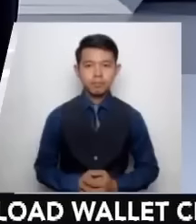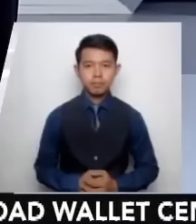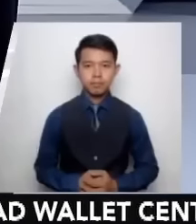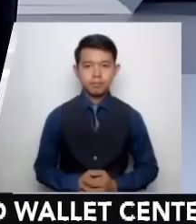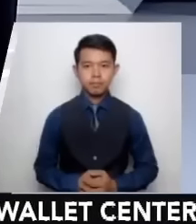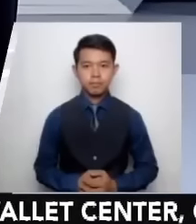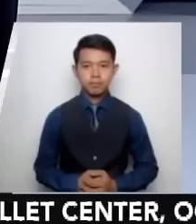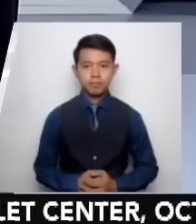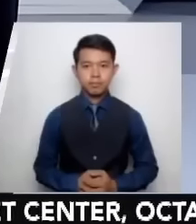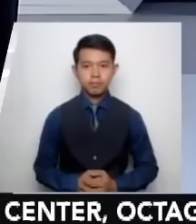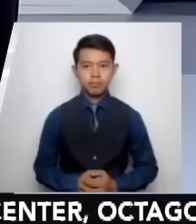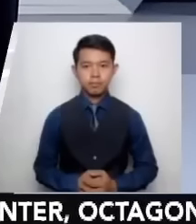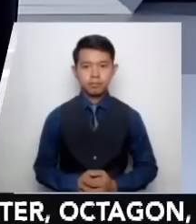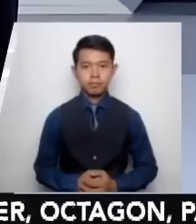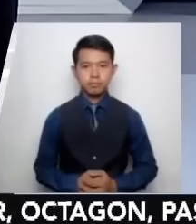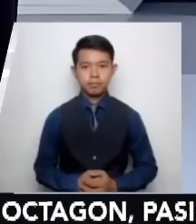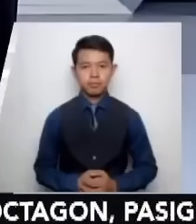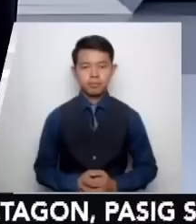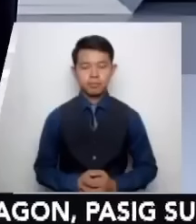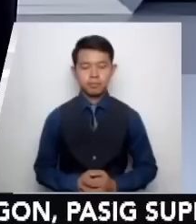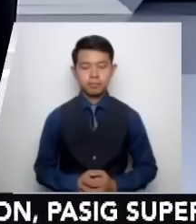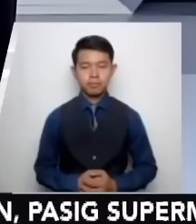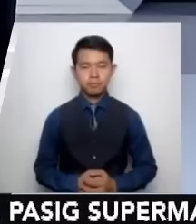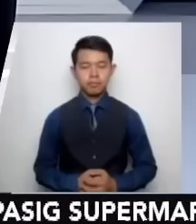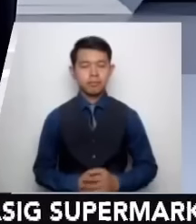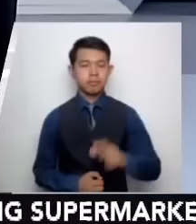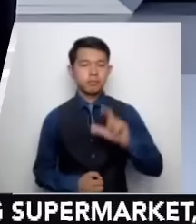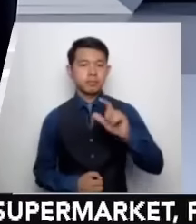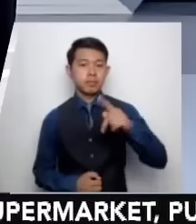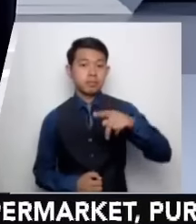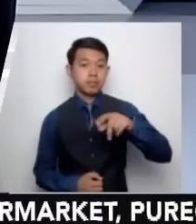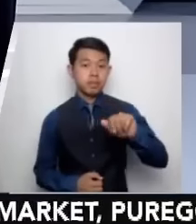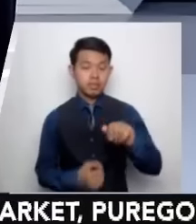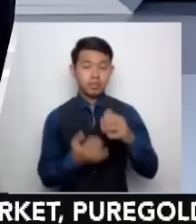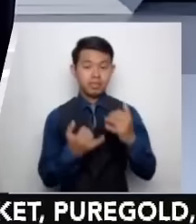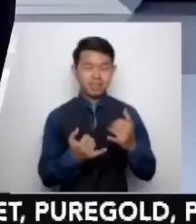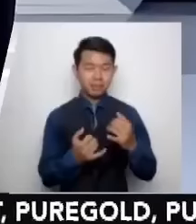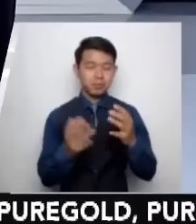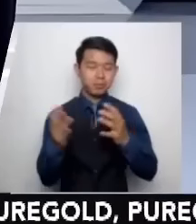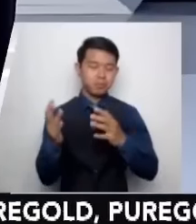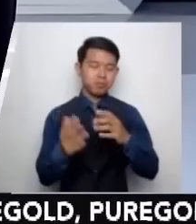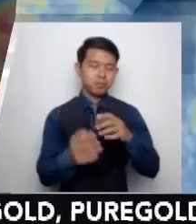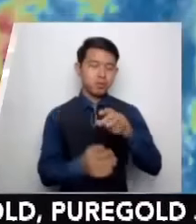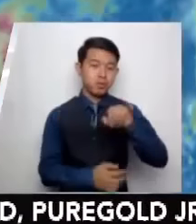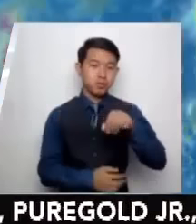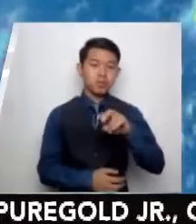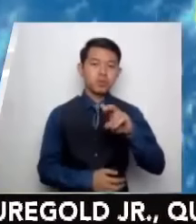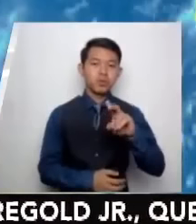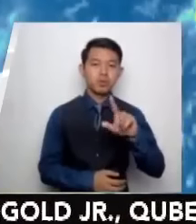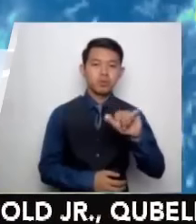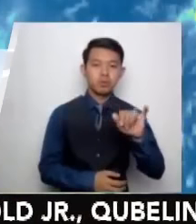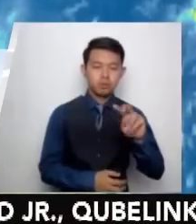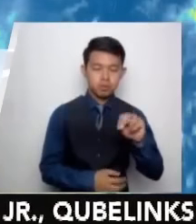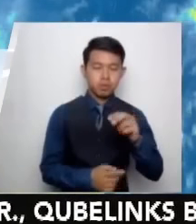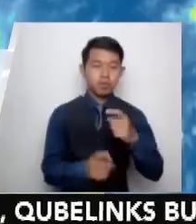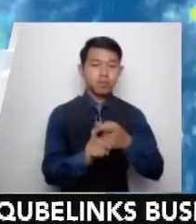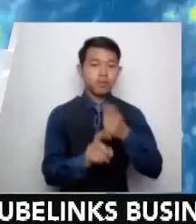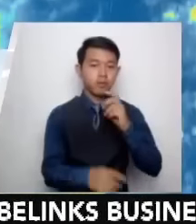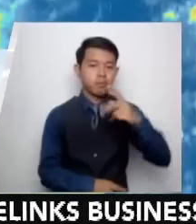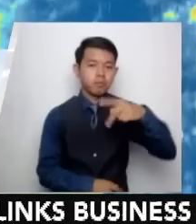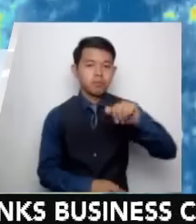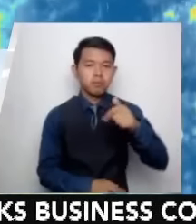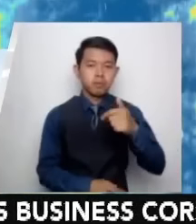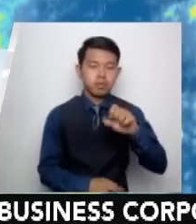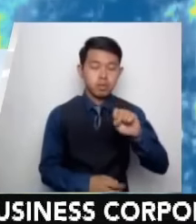Kumina na bilang low pressure area ang bagyong Hunyan. Base po sa 11 a.m. bulletin ng PAGASA, lumabas na rin po ang nasabing LPA